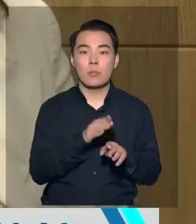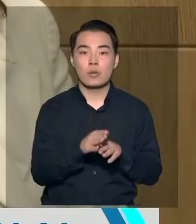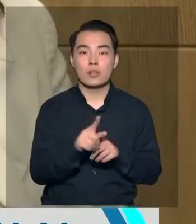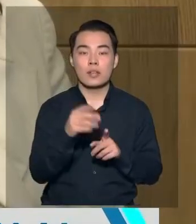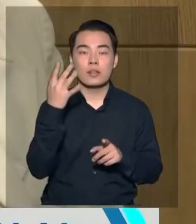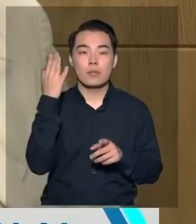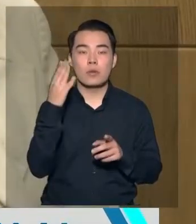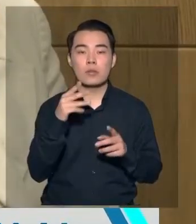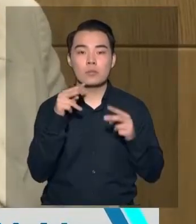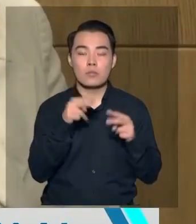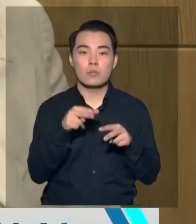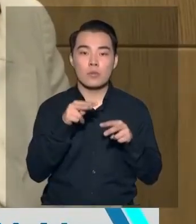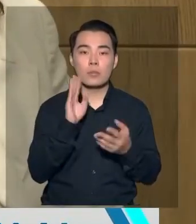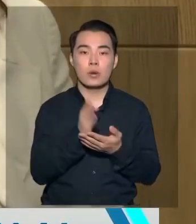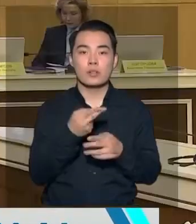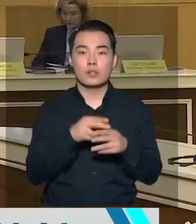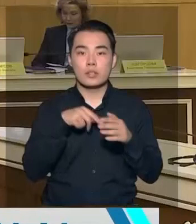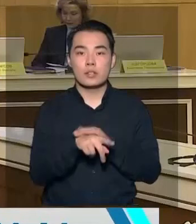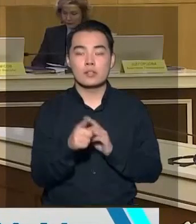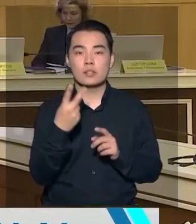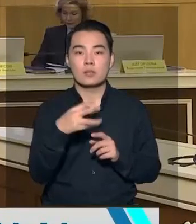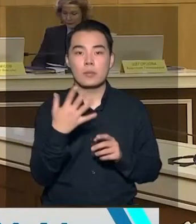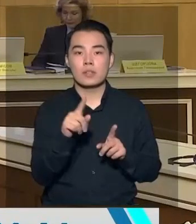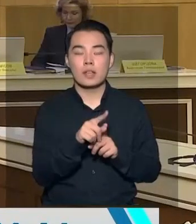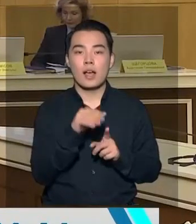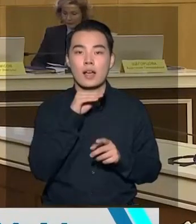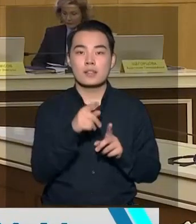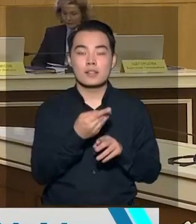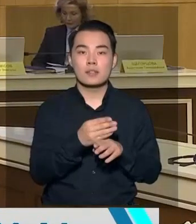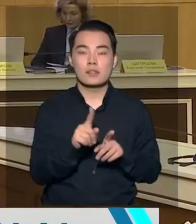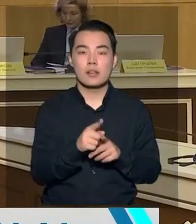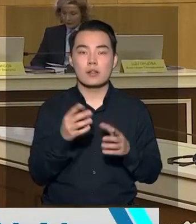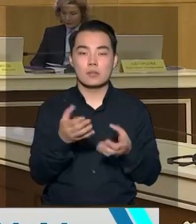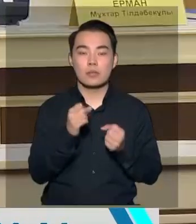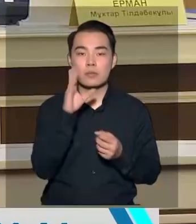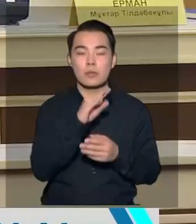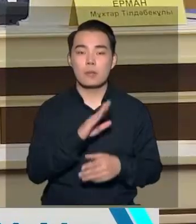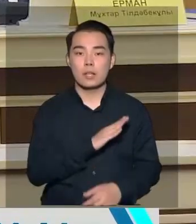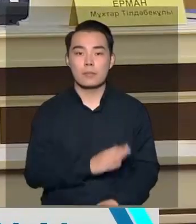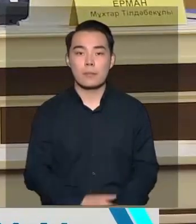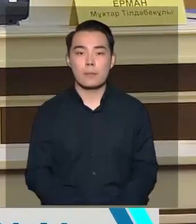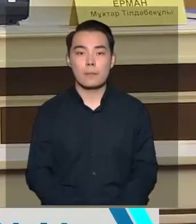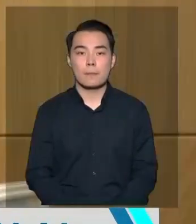шетелдік байқаушы қадағалайтын болады. Соның 25-і аккредиттеуден өтіп үлгерді.